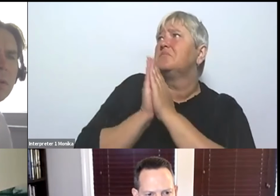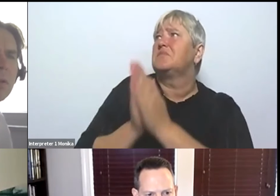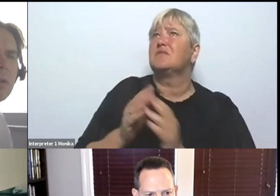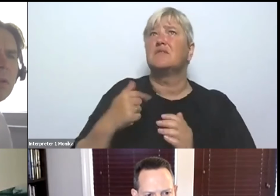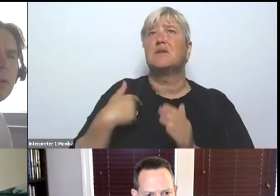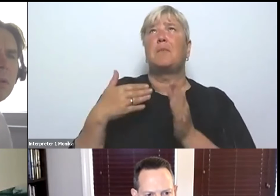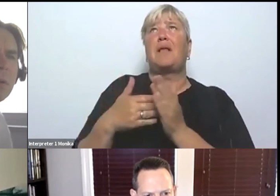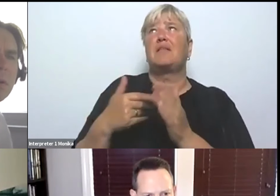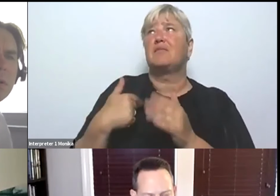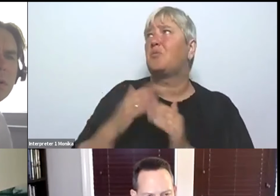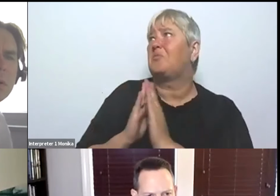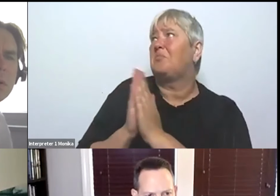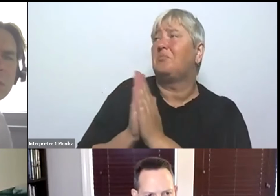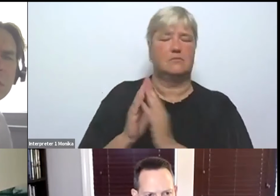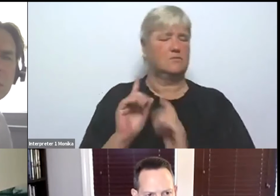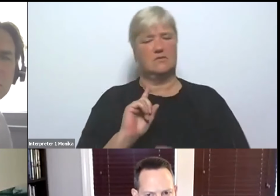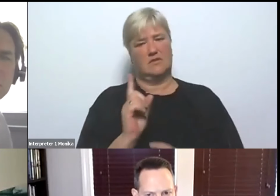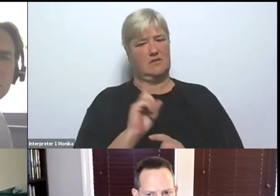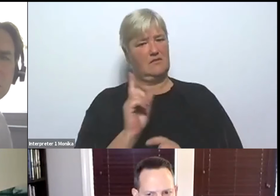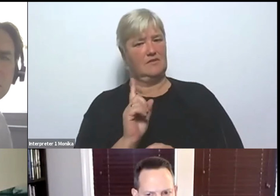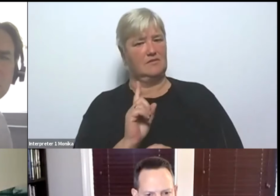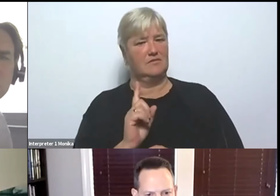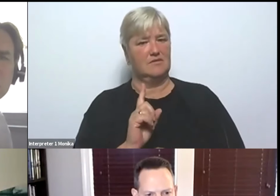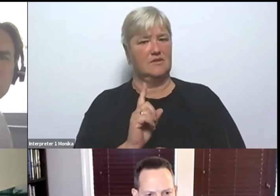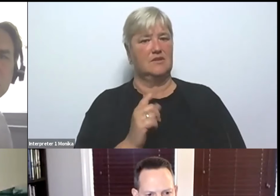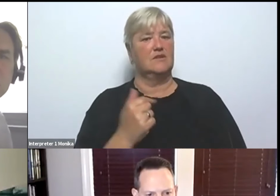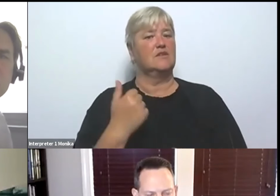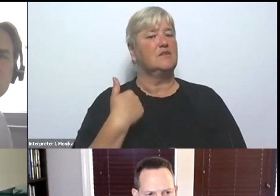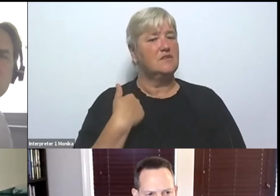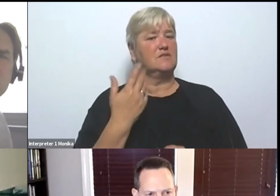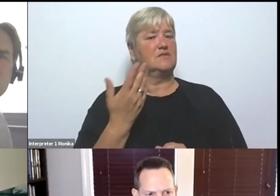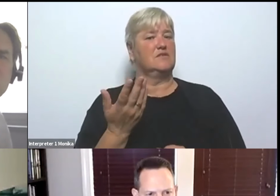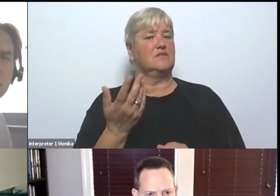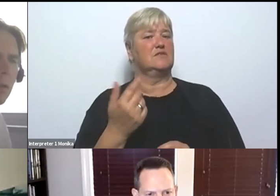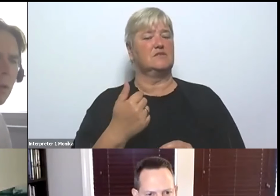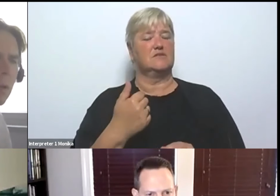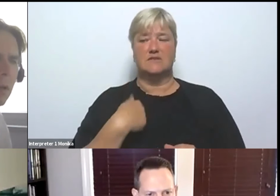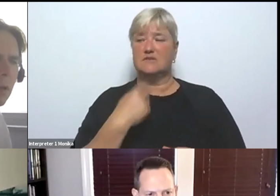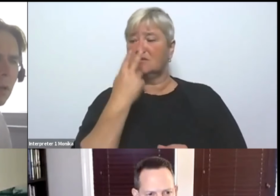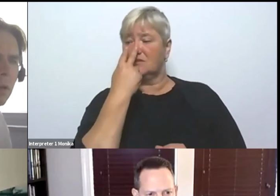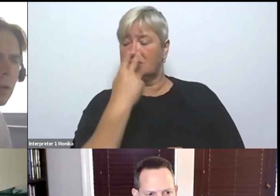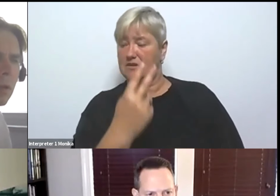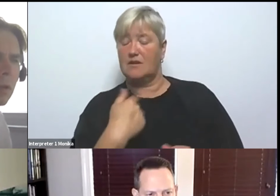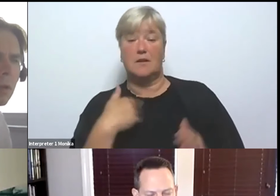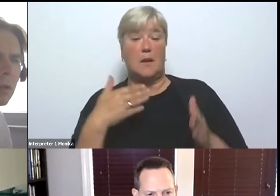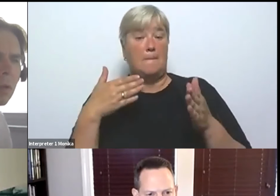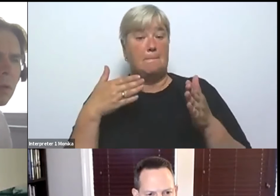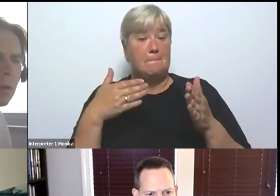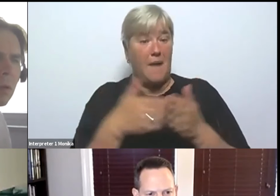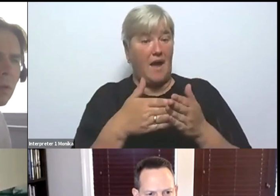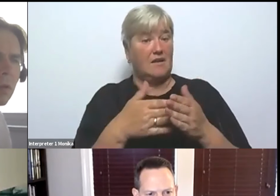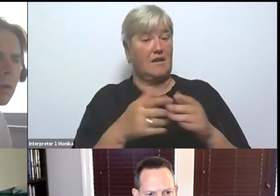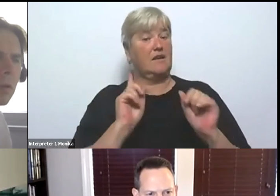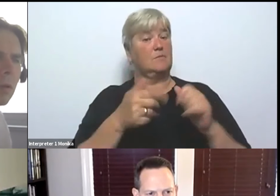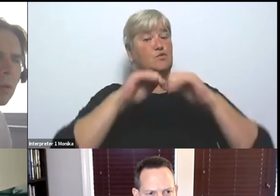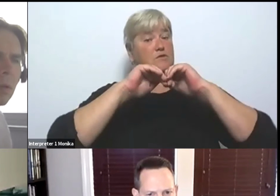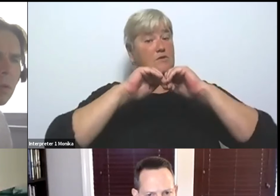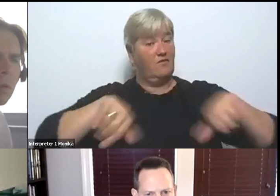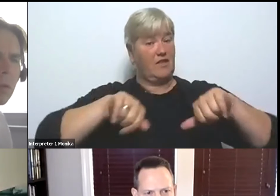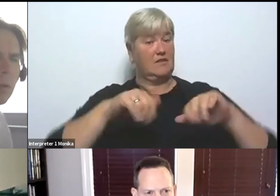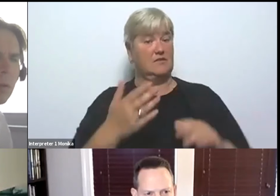dann nachher unterwegs, um eine von mir erkannte Barriere beseitigen zu lassen, sondern ich